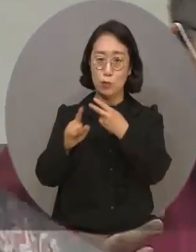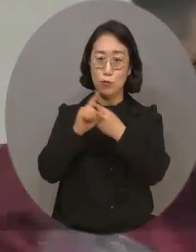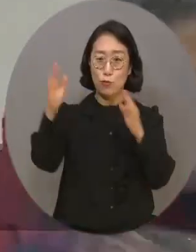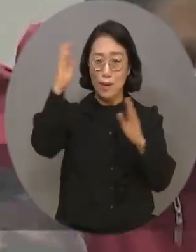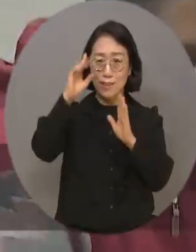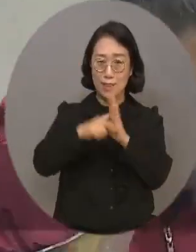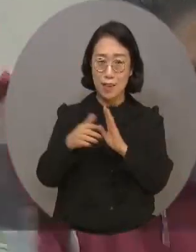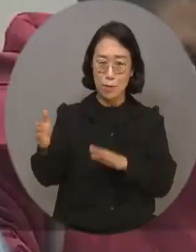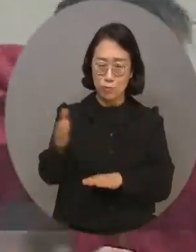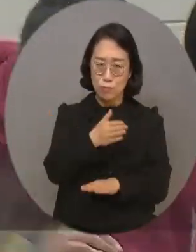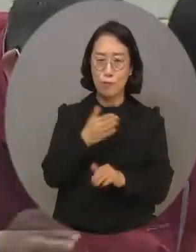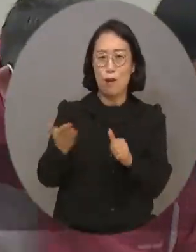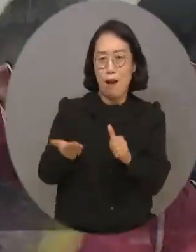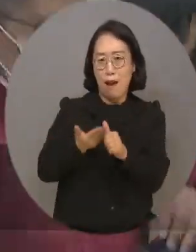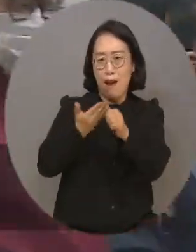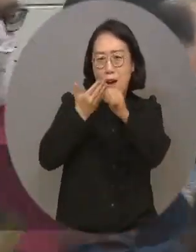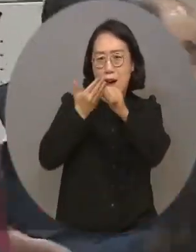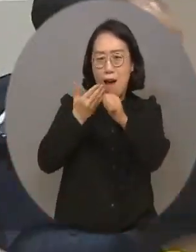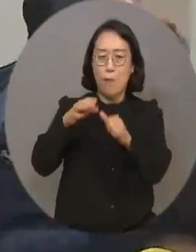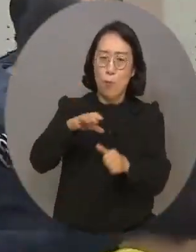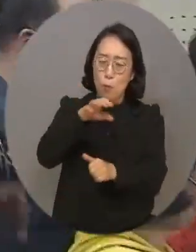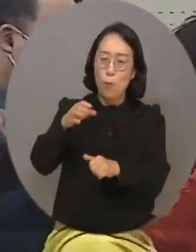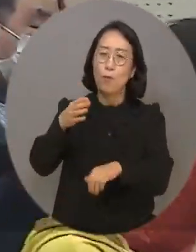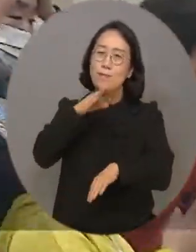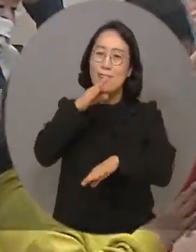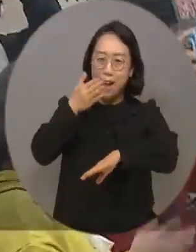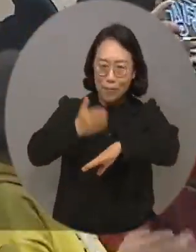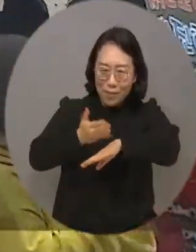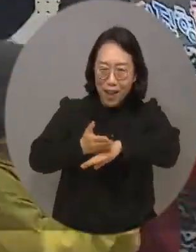때부터 잘 키워주셔서 감사합니다.